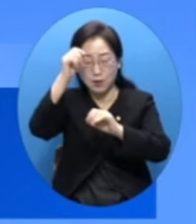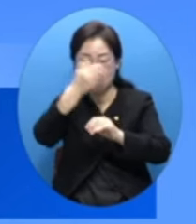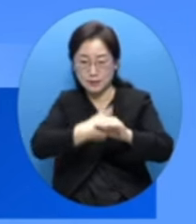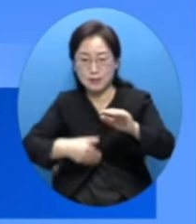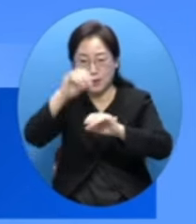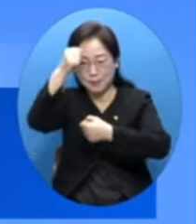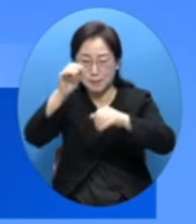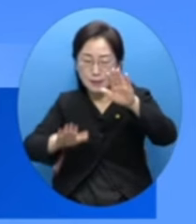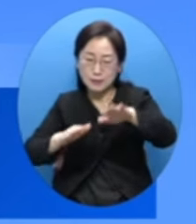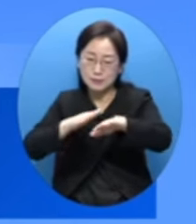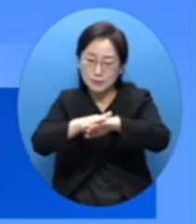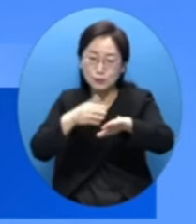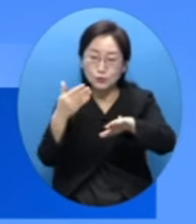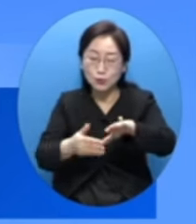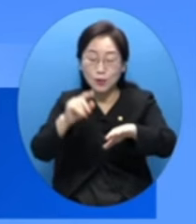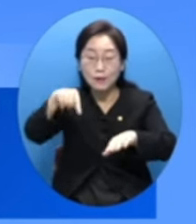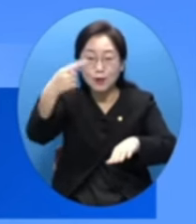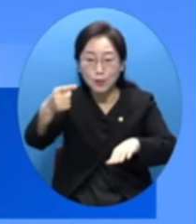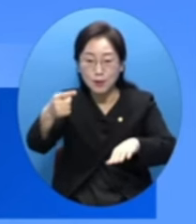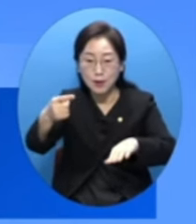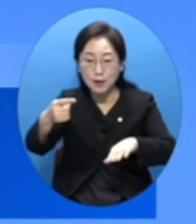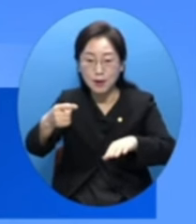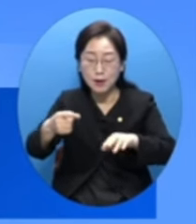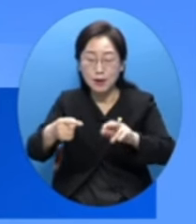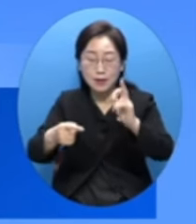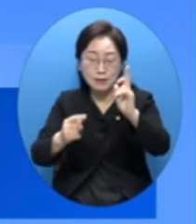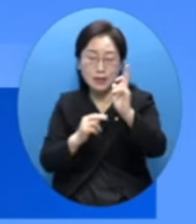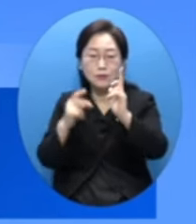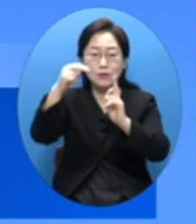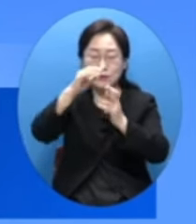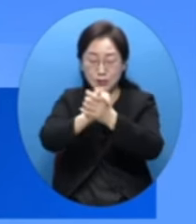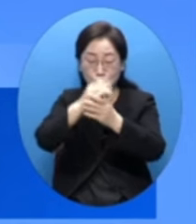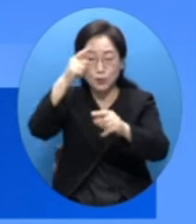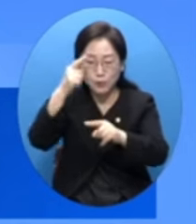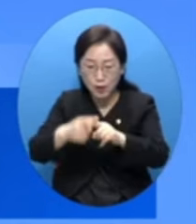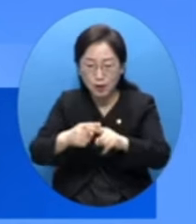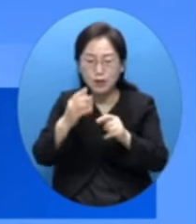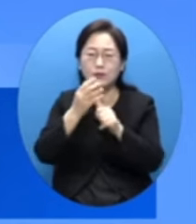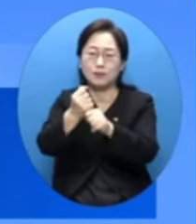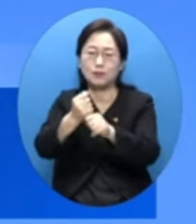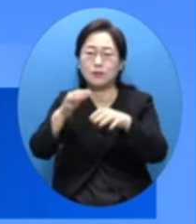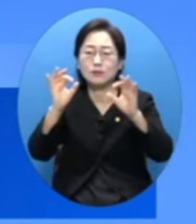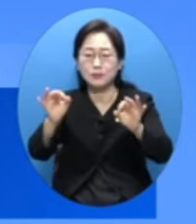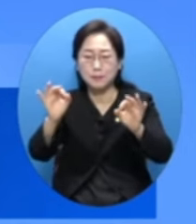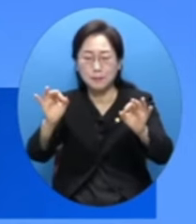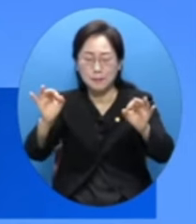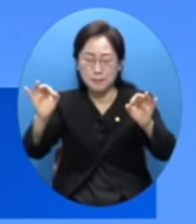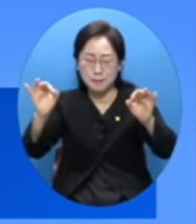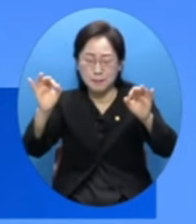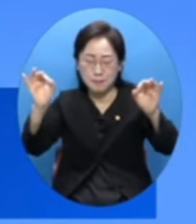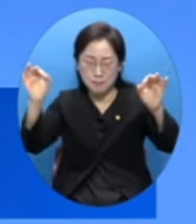게스의 동산에 올라가서 기도하시다가 붙잡으셔야 날